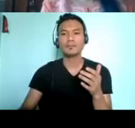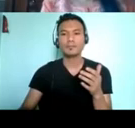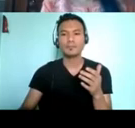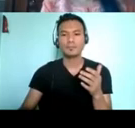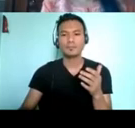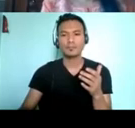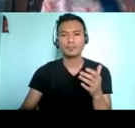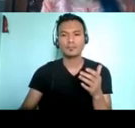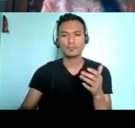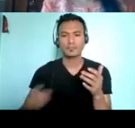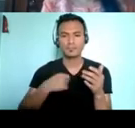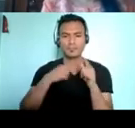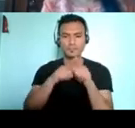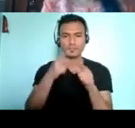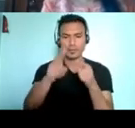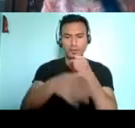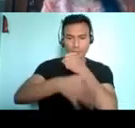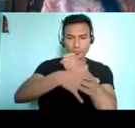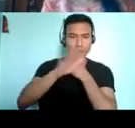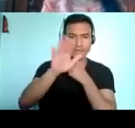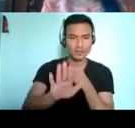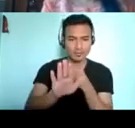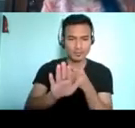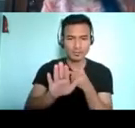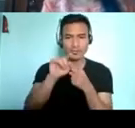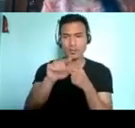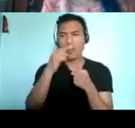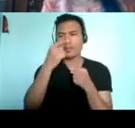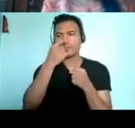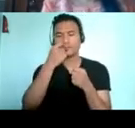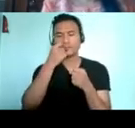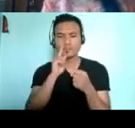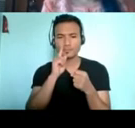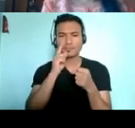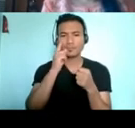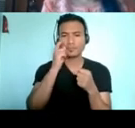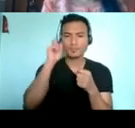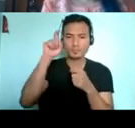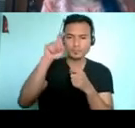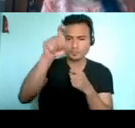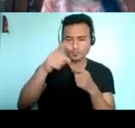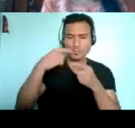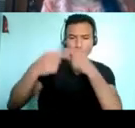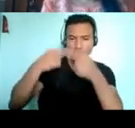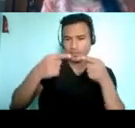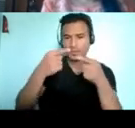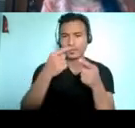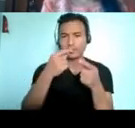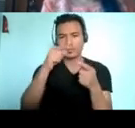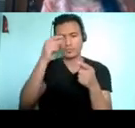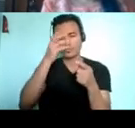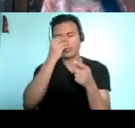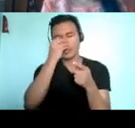हामी भएको जुन संरचना छ होइन, यो पितृसत्तात्मक संरचना जुन छ, यो प्याट्रियार्कल